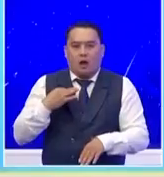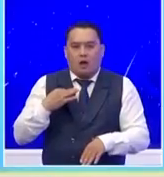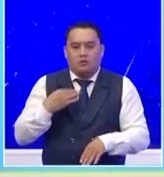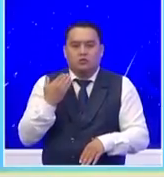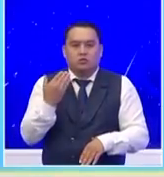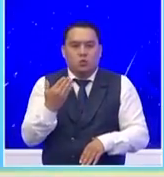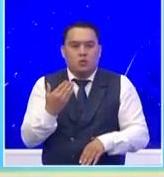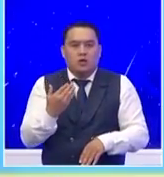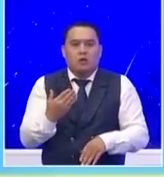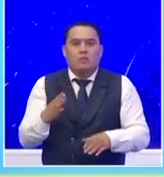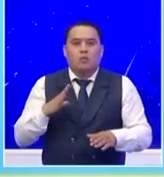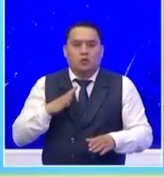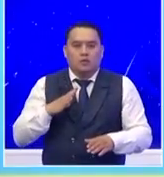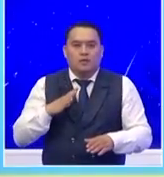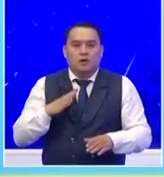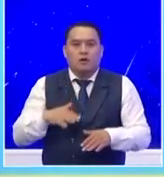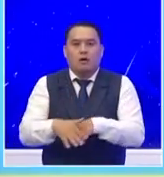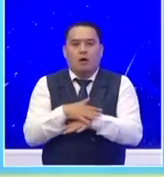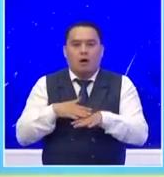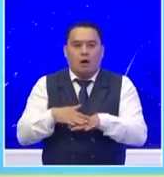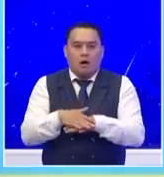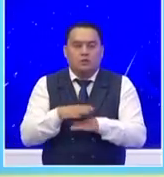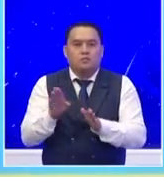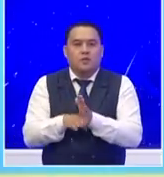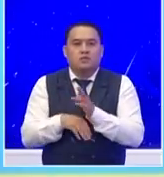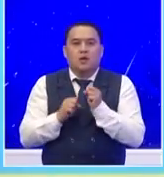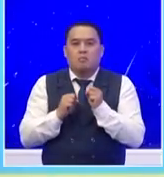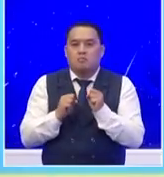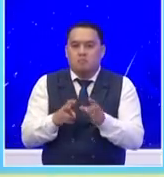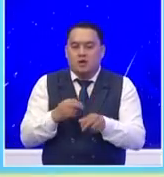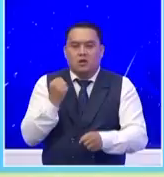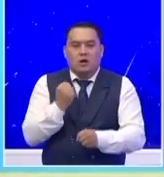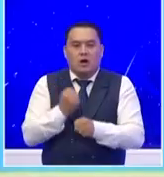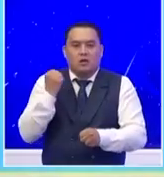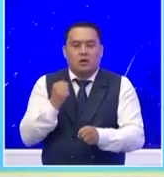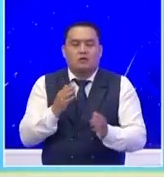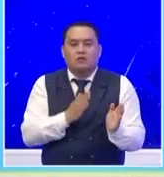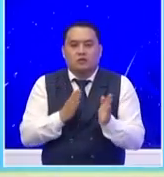бейғамдығы салдарынан болып отыр. Біз енді халықтың өз қауіпсіздігі үшін қатаңдатылған режимге